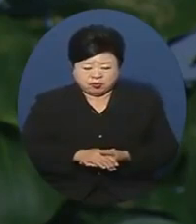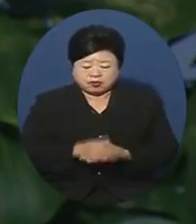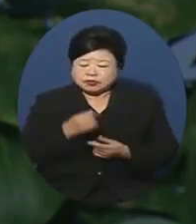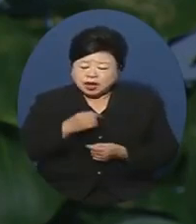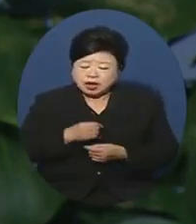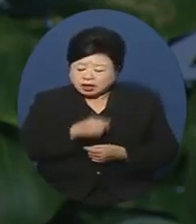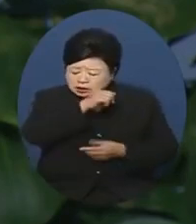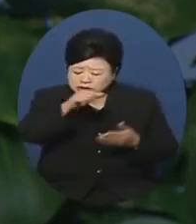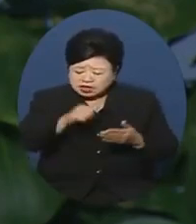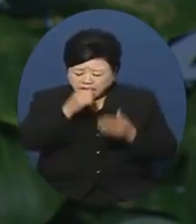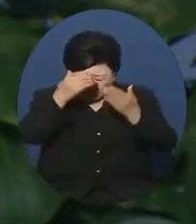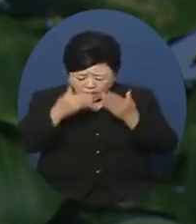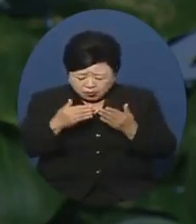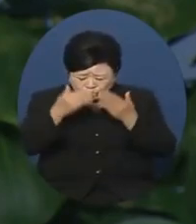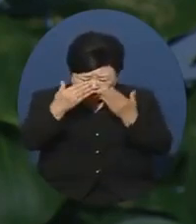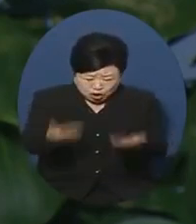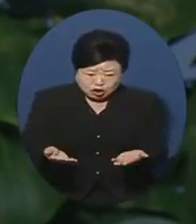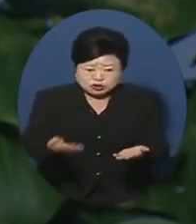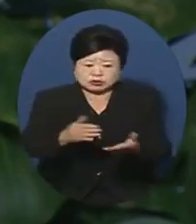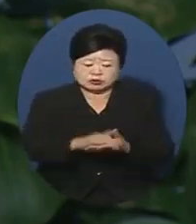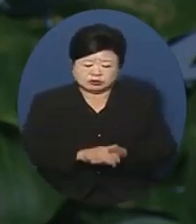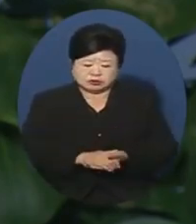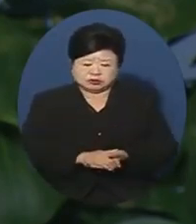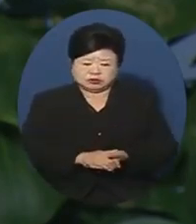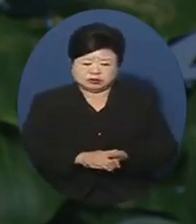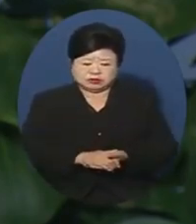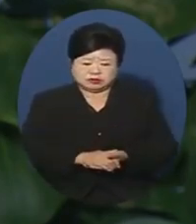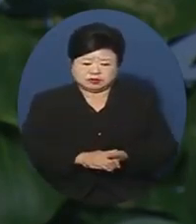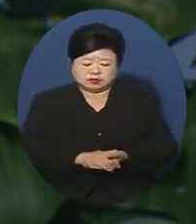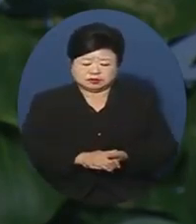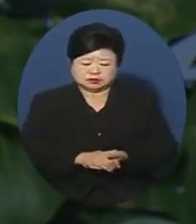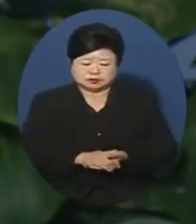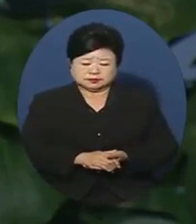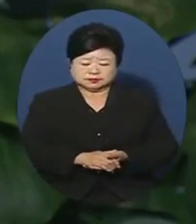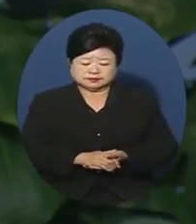나는 인생의 감옥 문이 열린 것입니다.